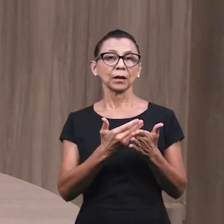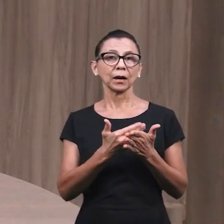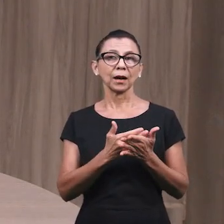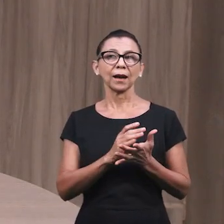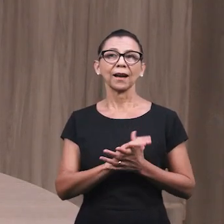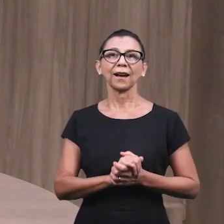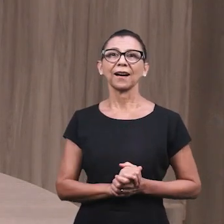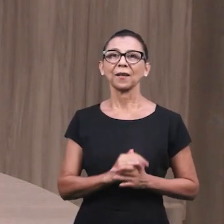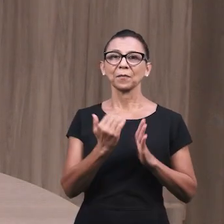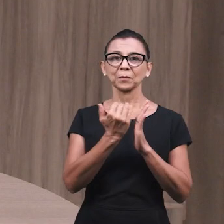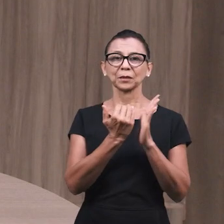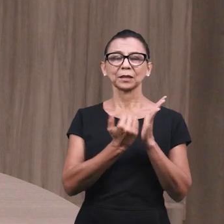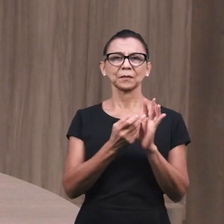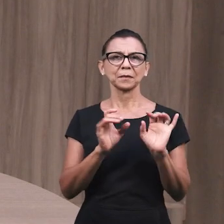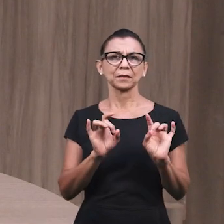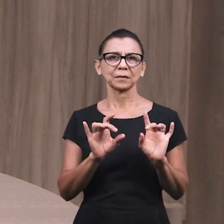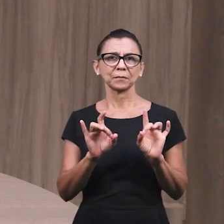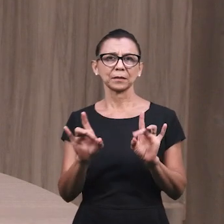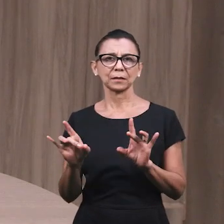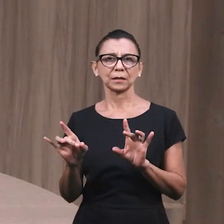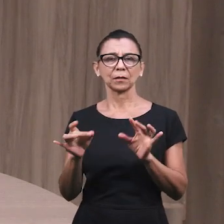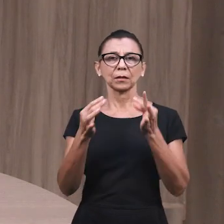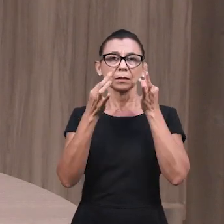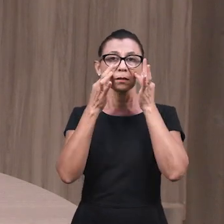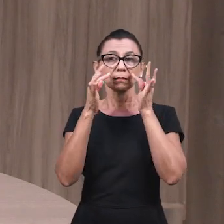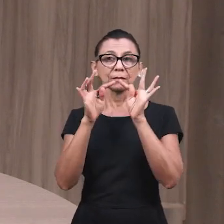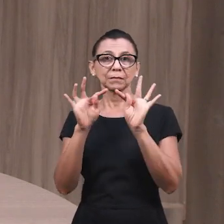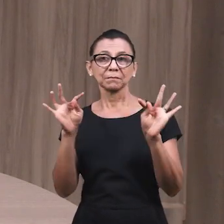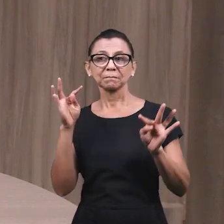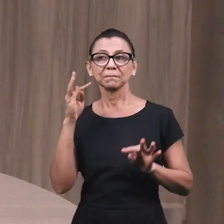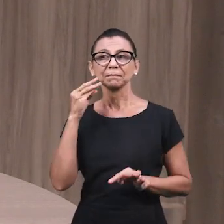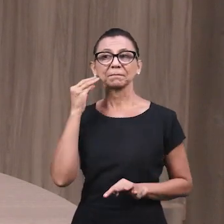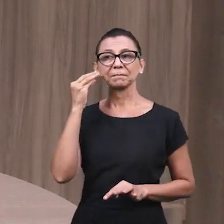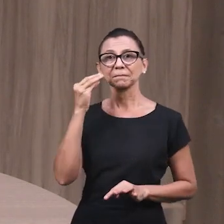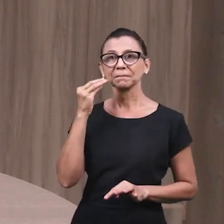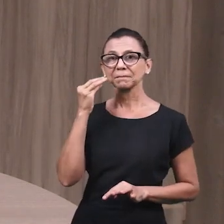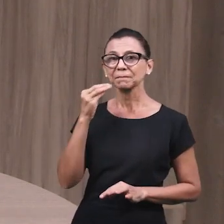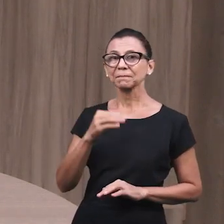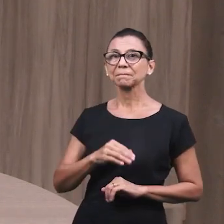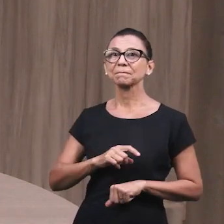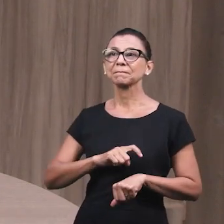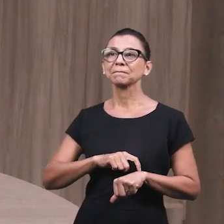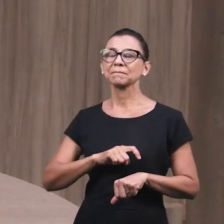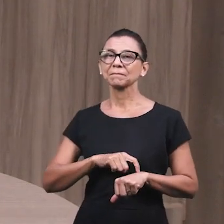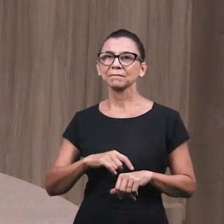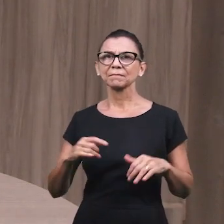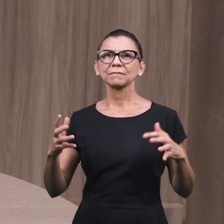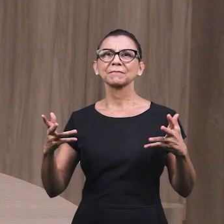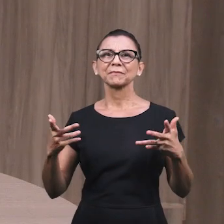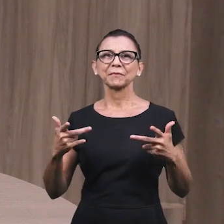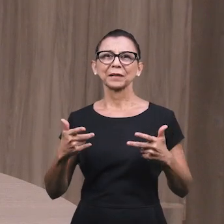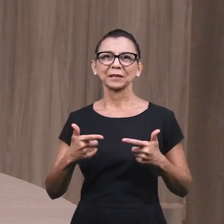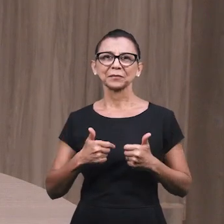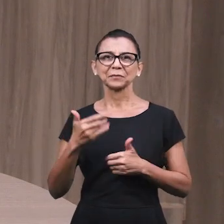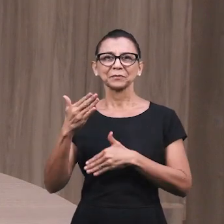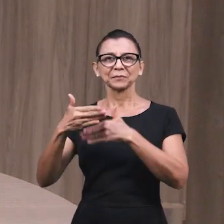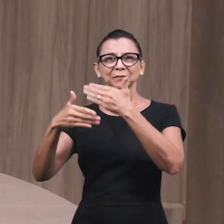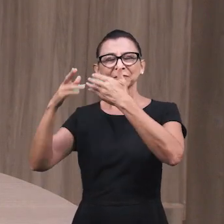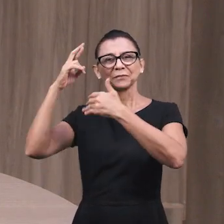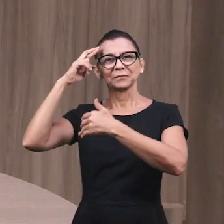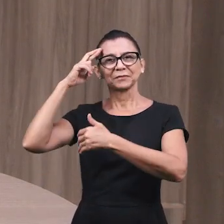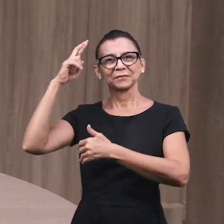Nous allons avoir une édition spéciale de témoignages, d'expériences, un moment